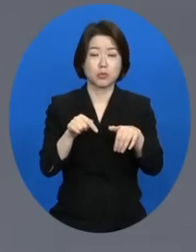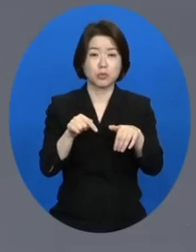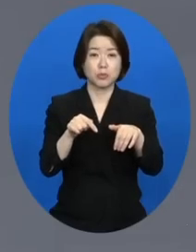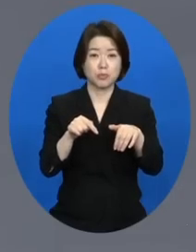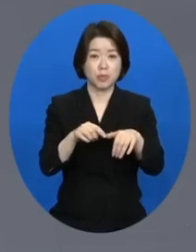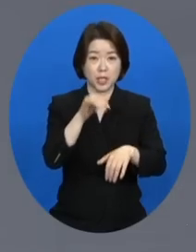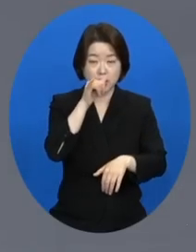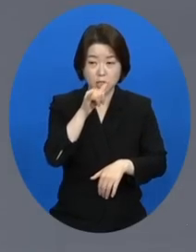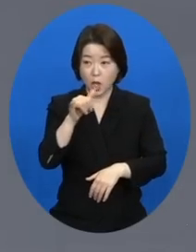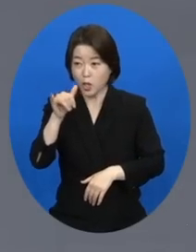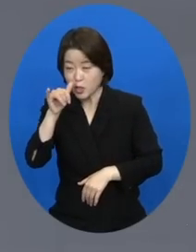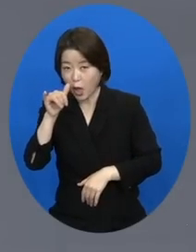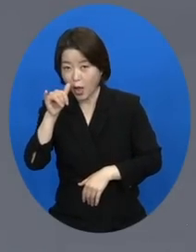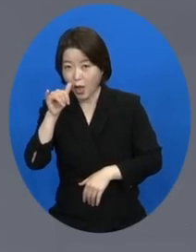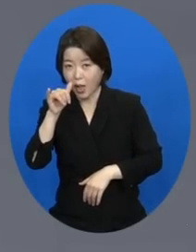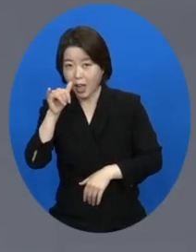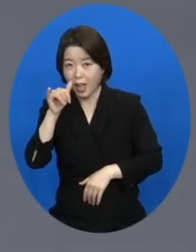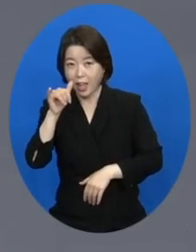있어요.